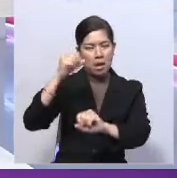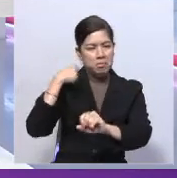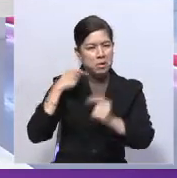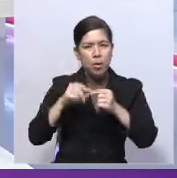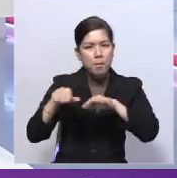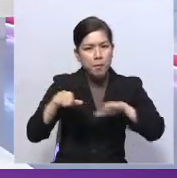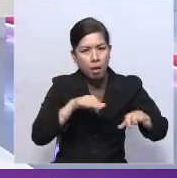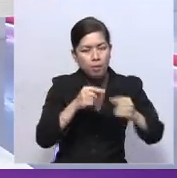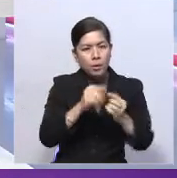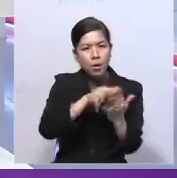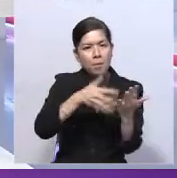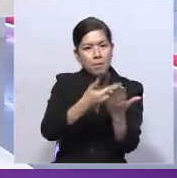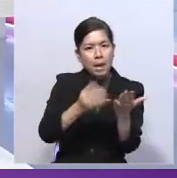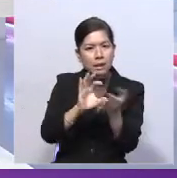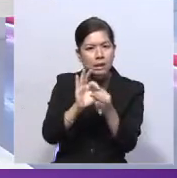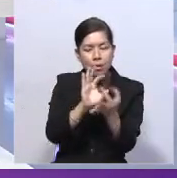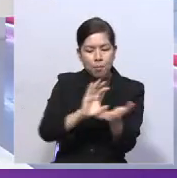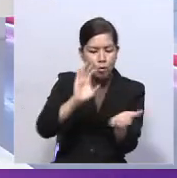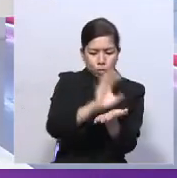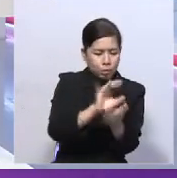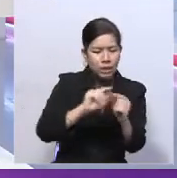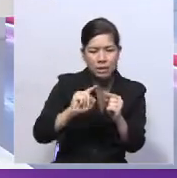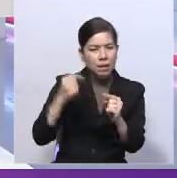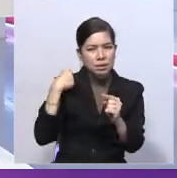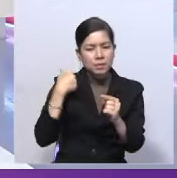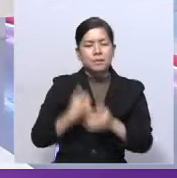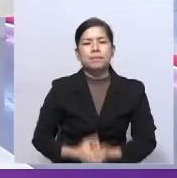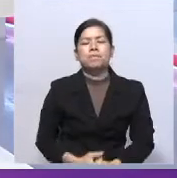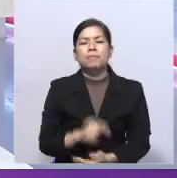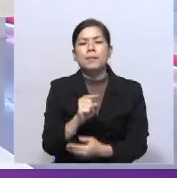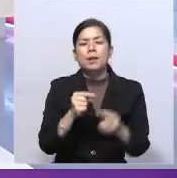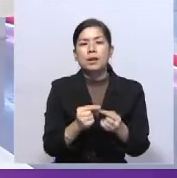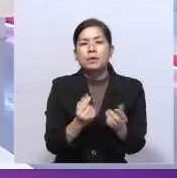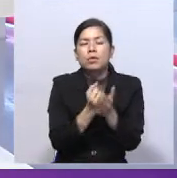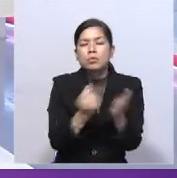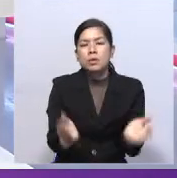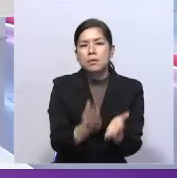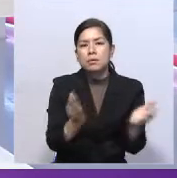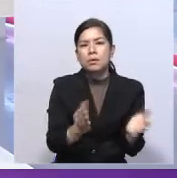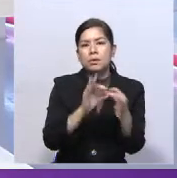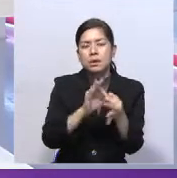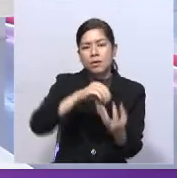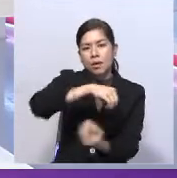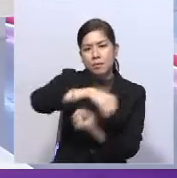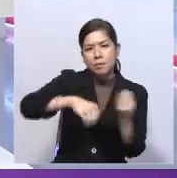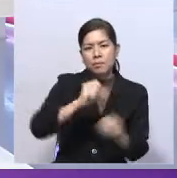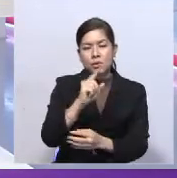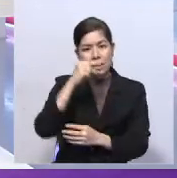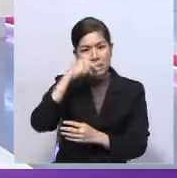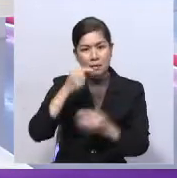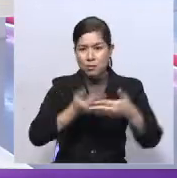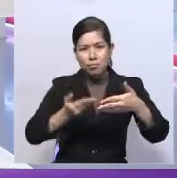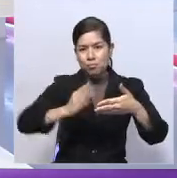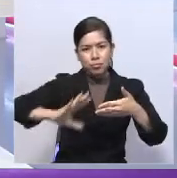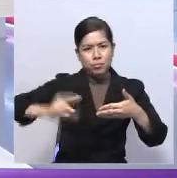ทุนกลุ่มยุทธศาสตร์ทั้งในกระโปรเจกต์ EEC แล้วก็ดิจิตอลด้วยเพื่อที่จะสนับสนุนเศรษฐกิจไทยให้ทะยานขึ้นสู่เศรษฐกิจยุ